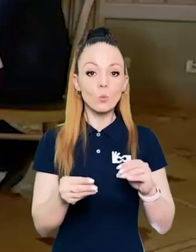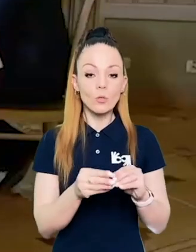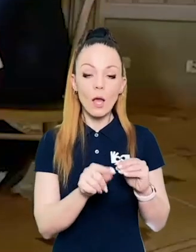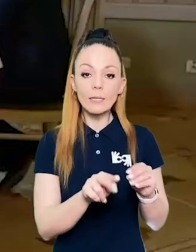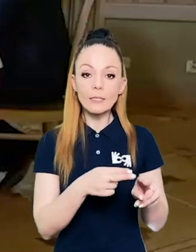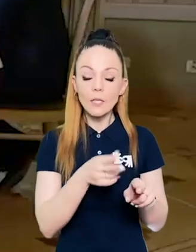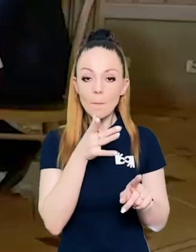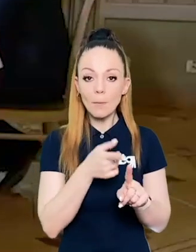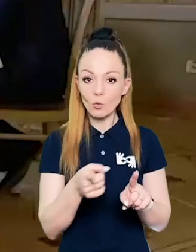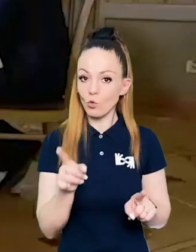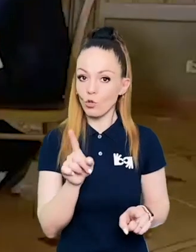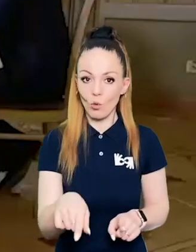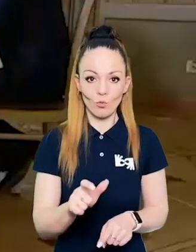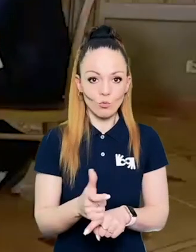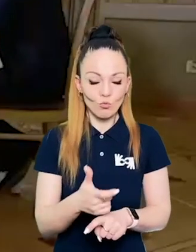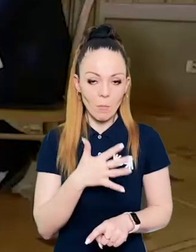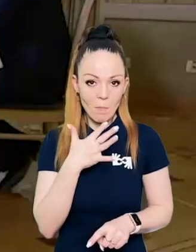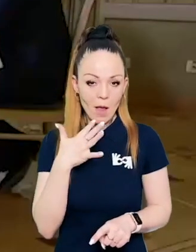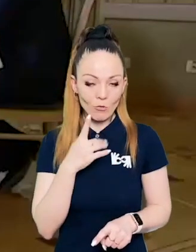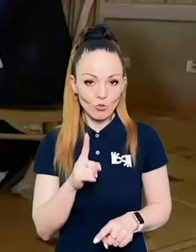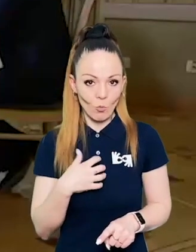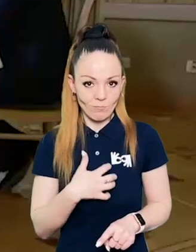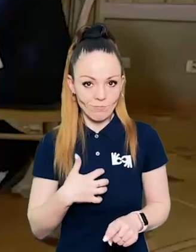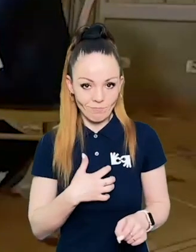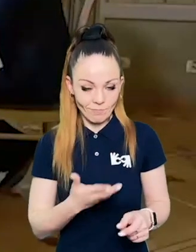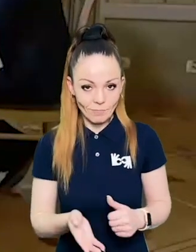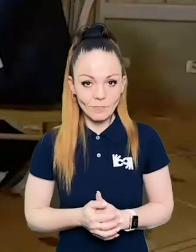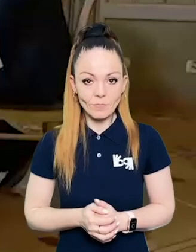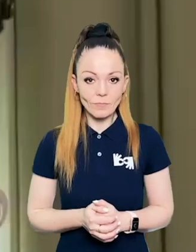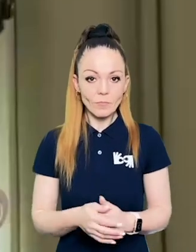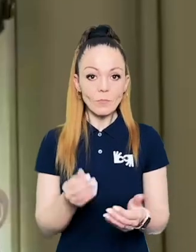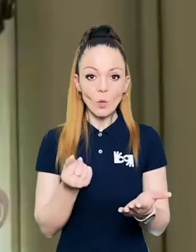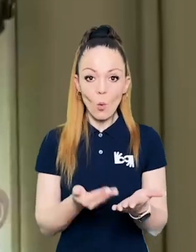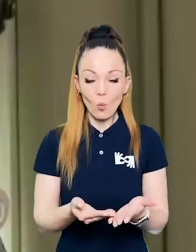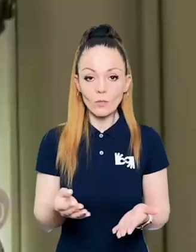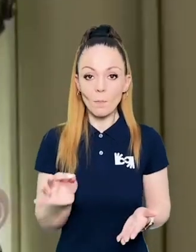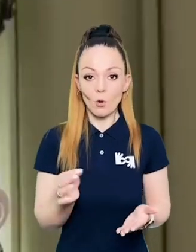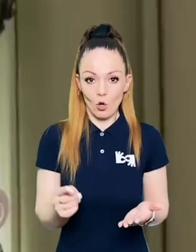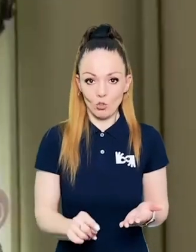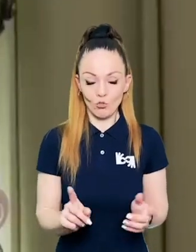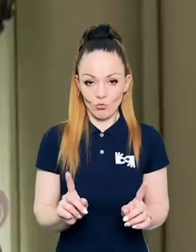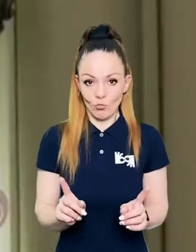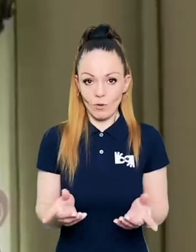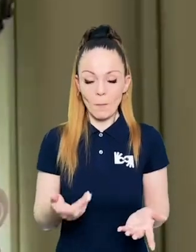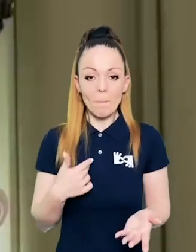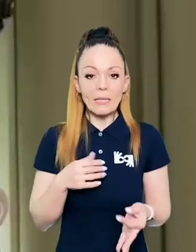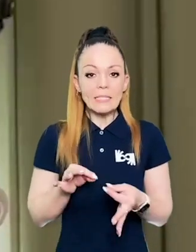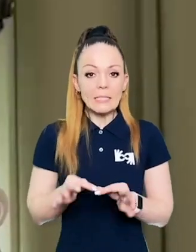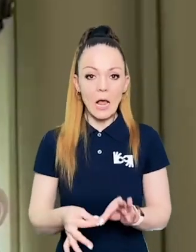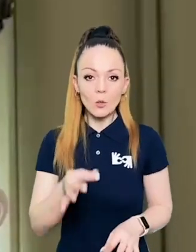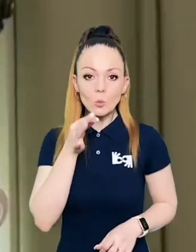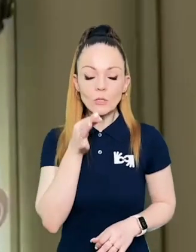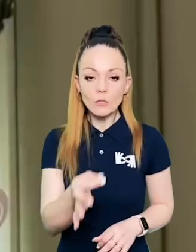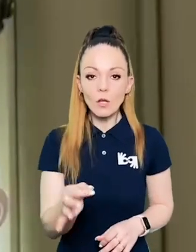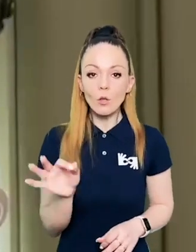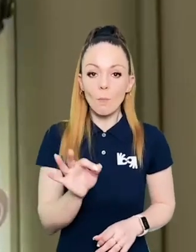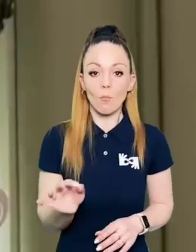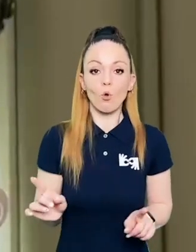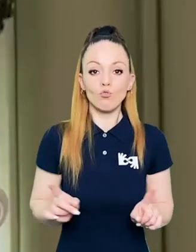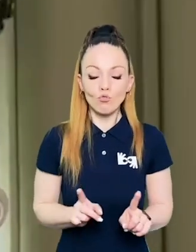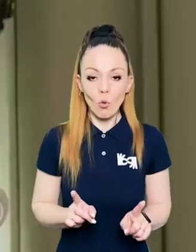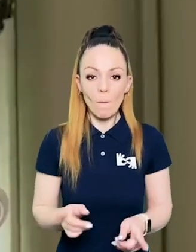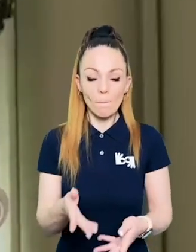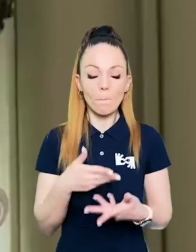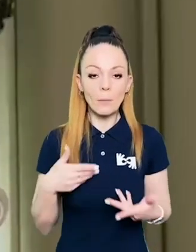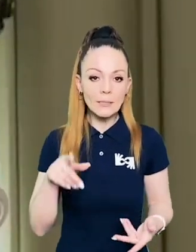Від результатів цих процесів також дуже багато чого залежить. Ось про що. Тому мені складно сказати